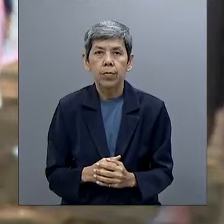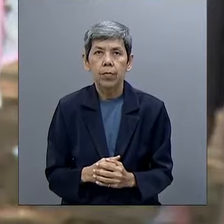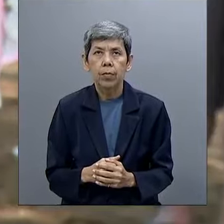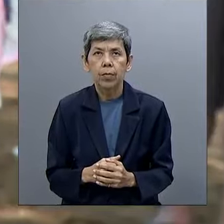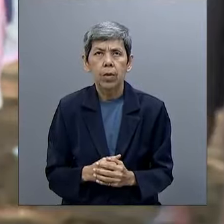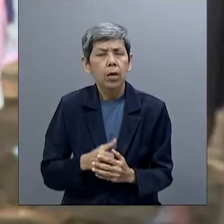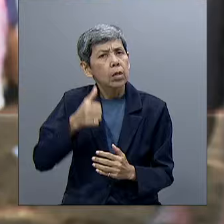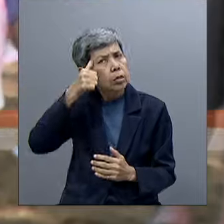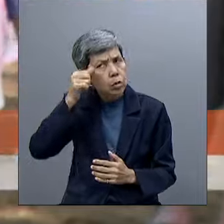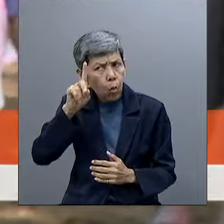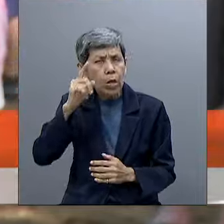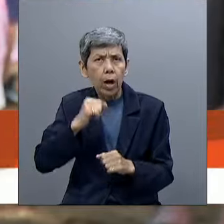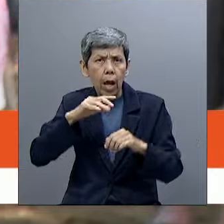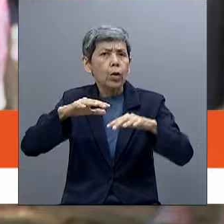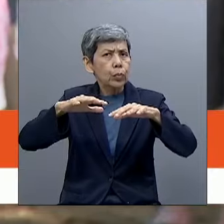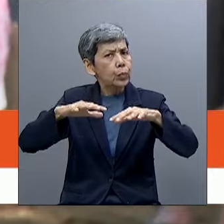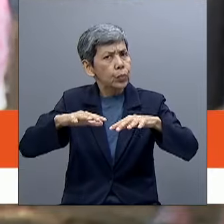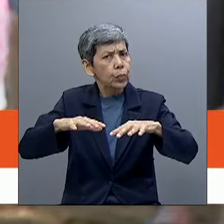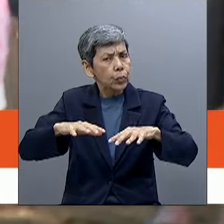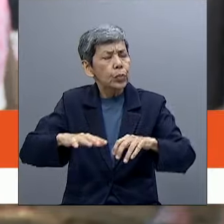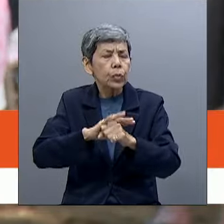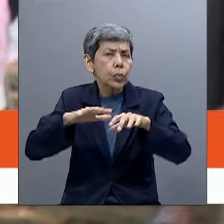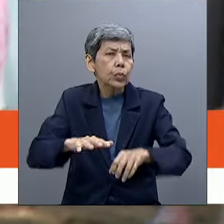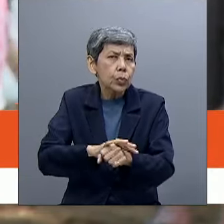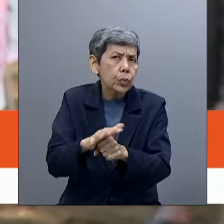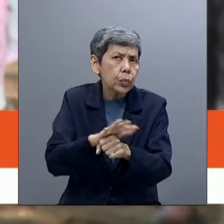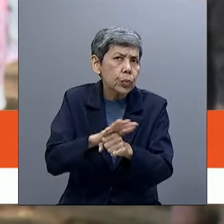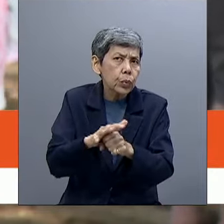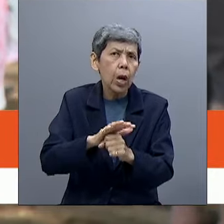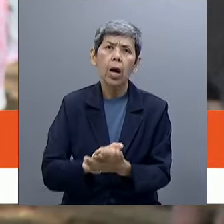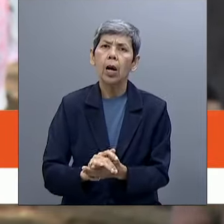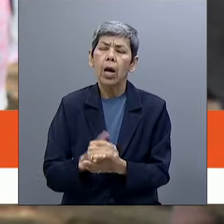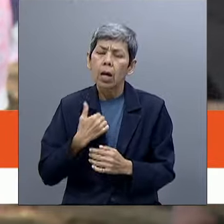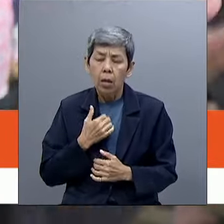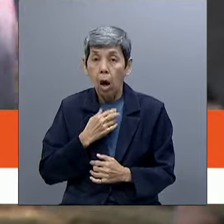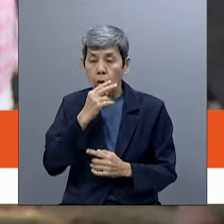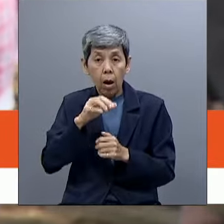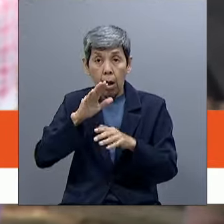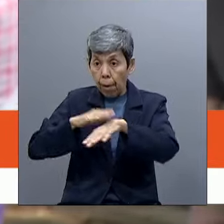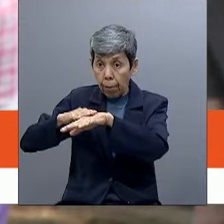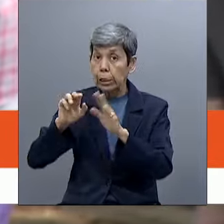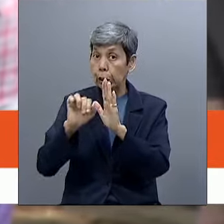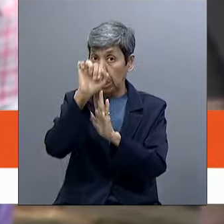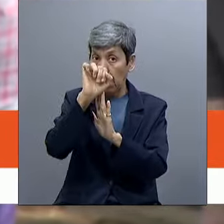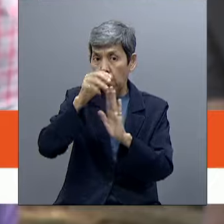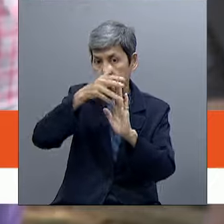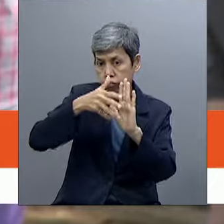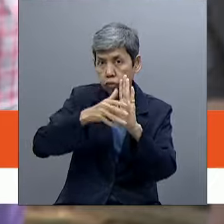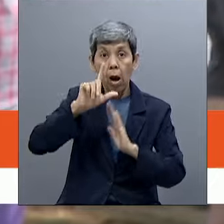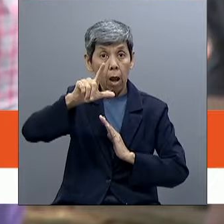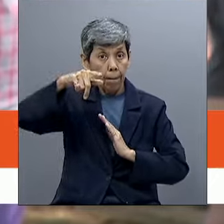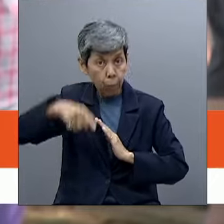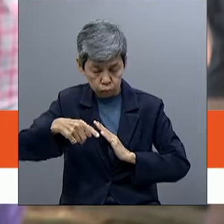2-3 วันนี้น้ำลดนิดนึงแล้วก็พอดี 2-3 วันที่เขาประกาศว่าเชียงใหม่จะน้ำมาเข้าบ้านเราแล้วเขาก็เ